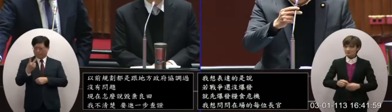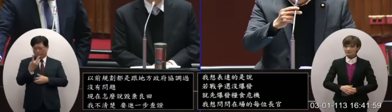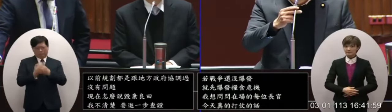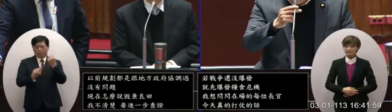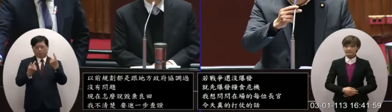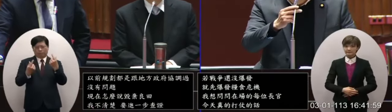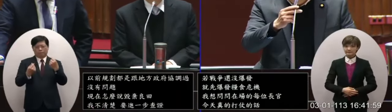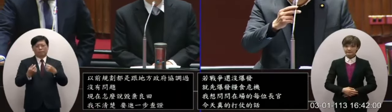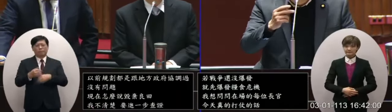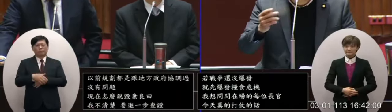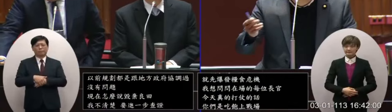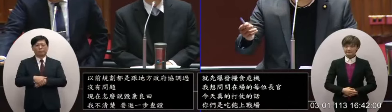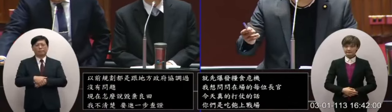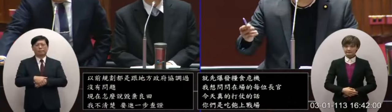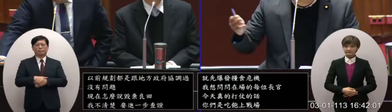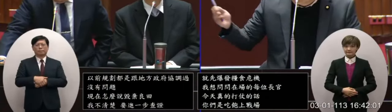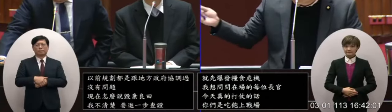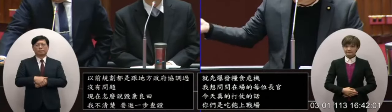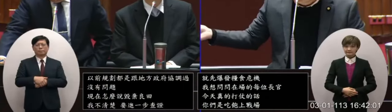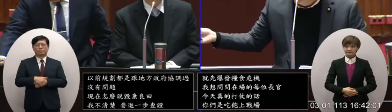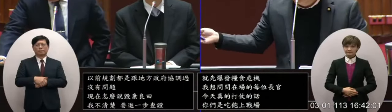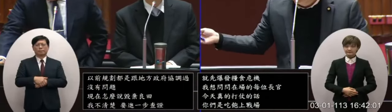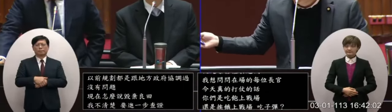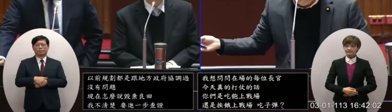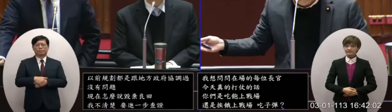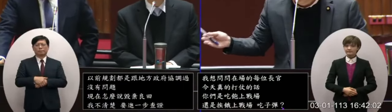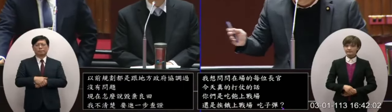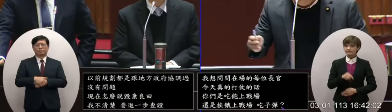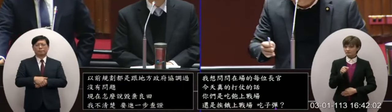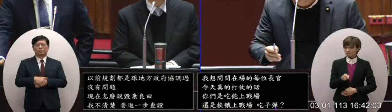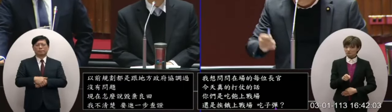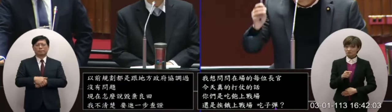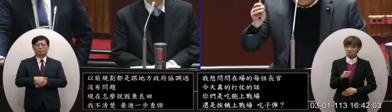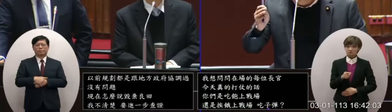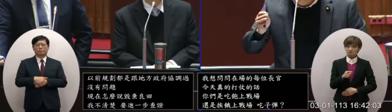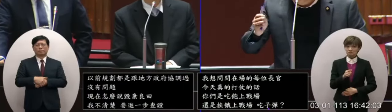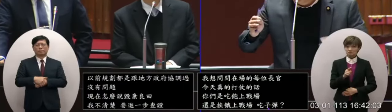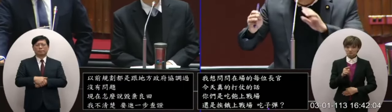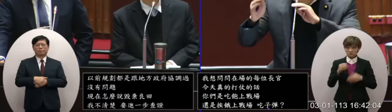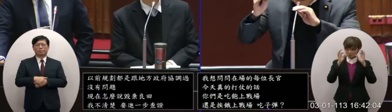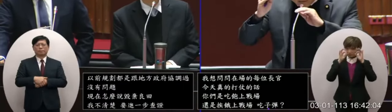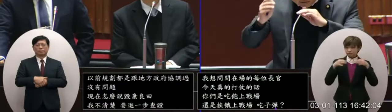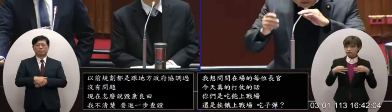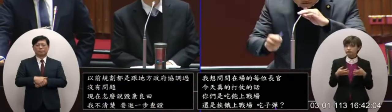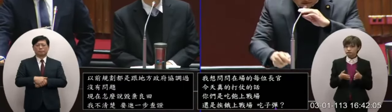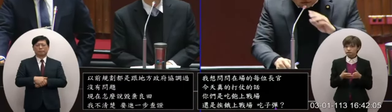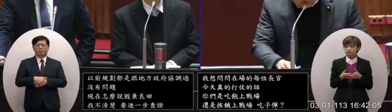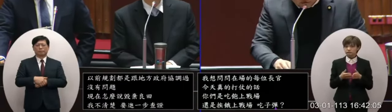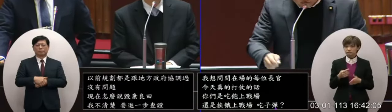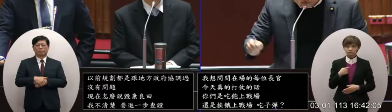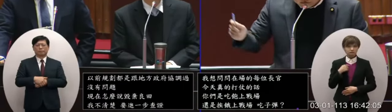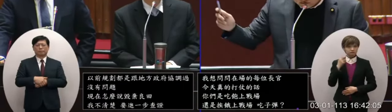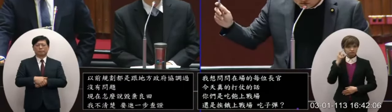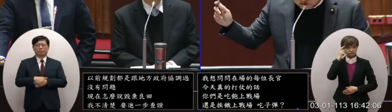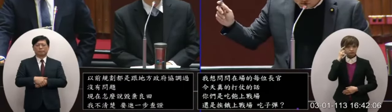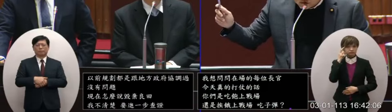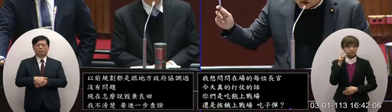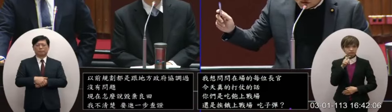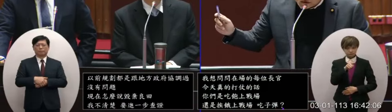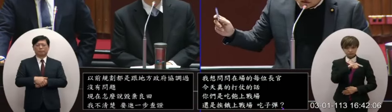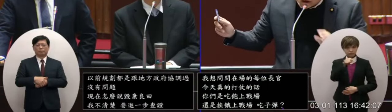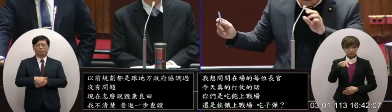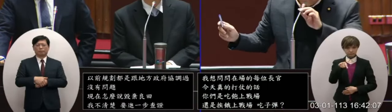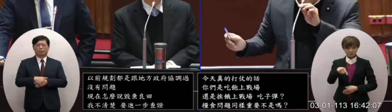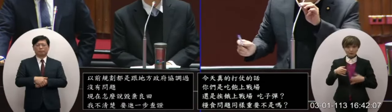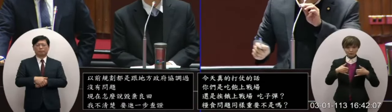重要，一样重要。 所以我们这个东西是不是能够来检讨？本席坚决的要求。路